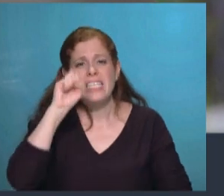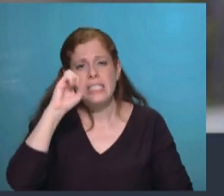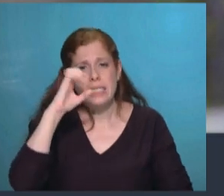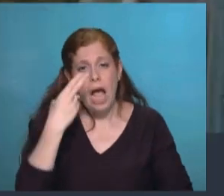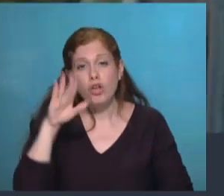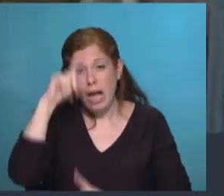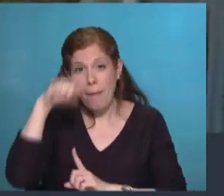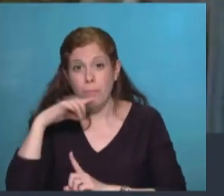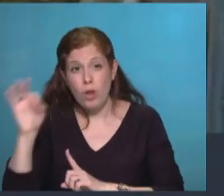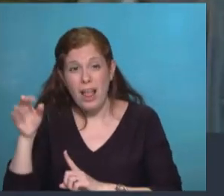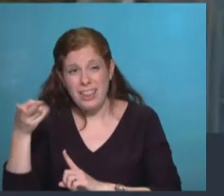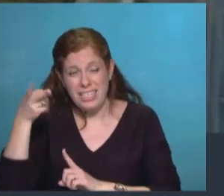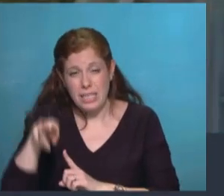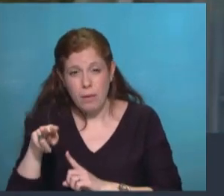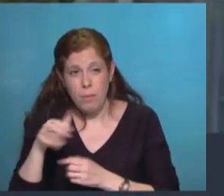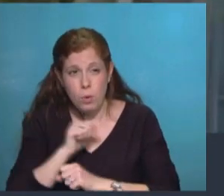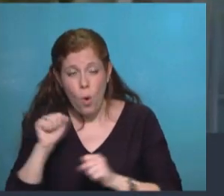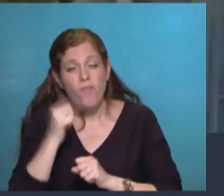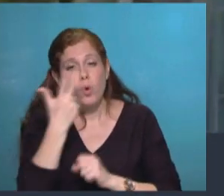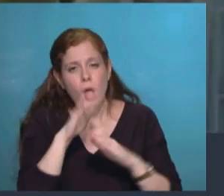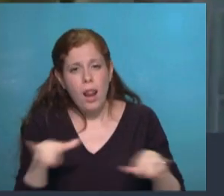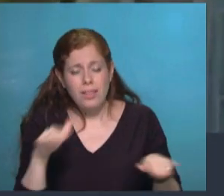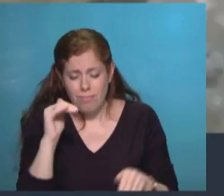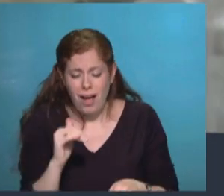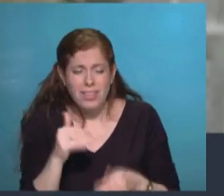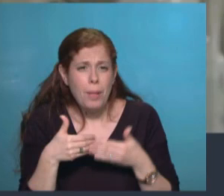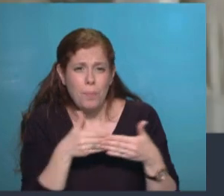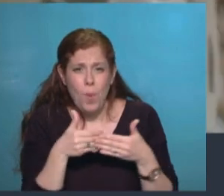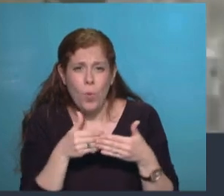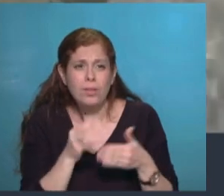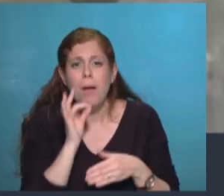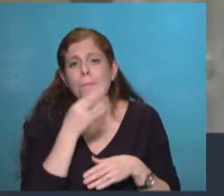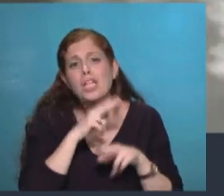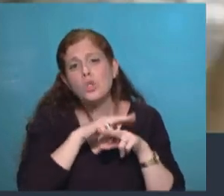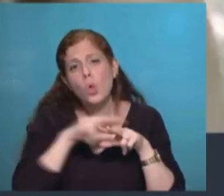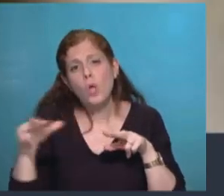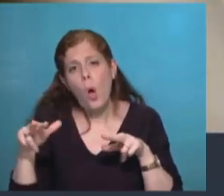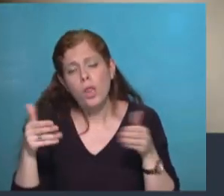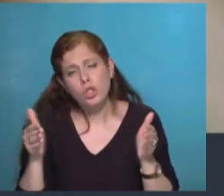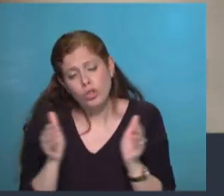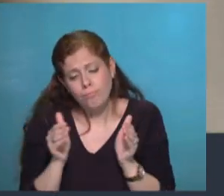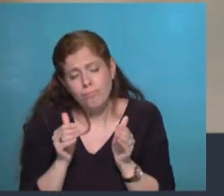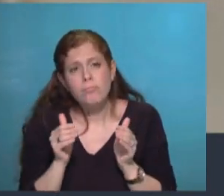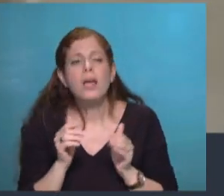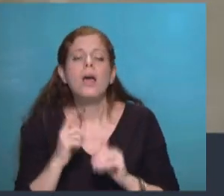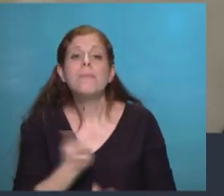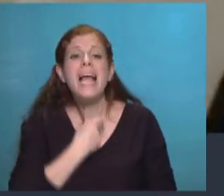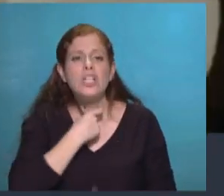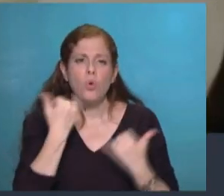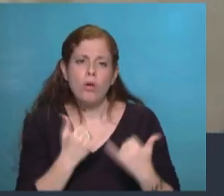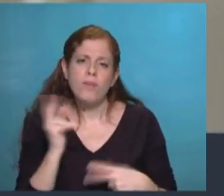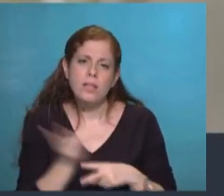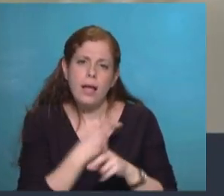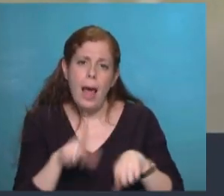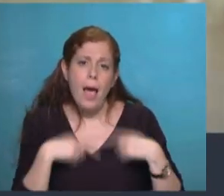בפיגוע, ושלושה ילדים. הקטן שבהם, פעוט, רק בין 3 חודשים. הם ייאלצו להתרגל עכשיו לחיים בלי